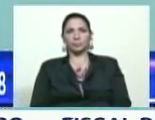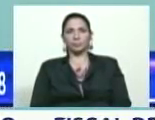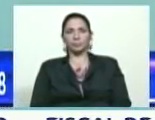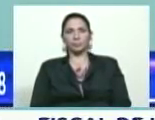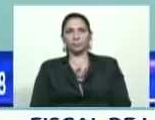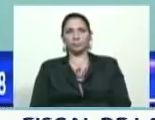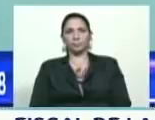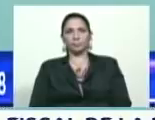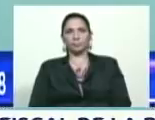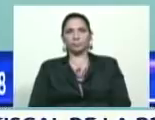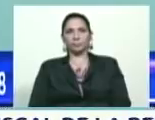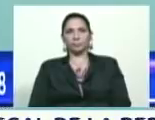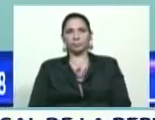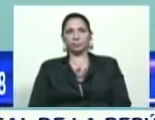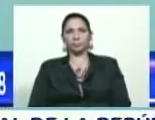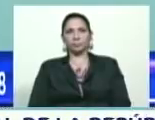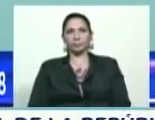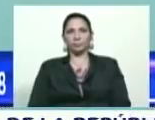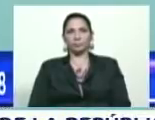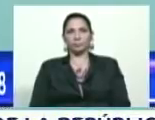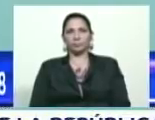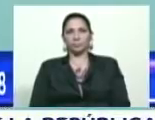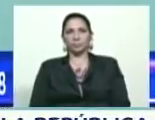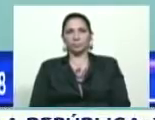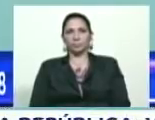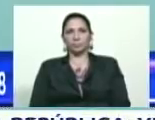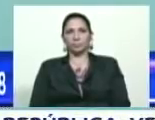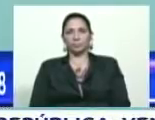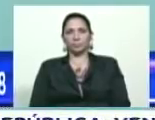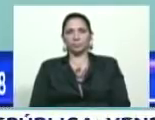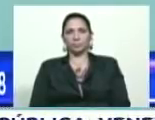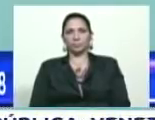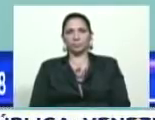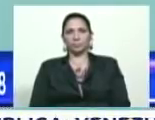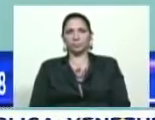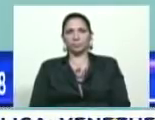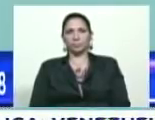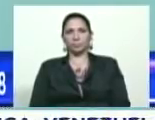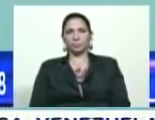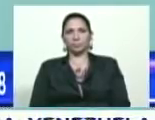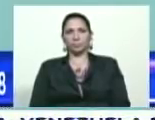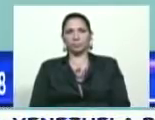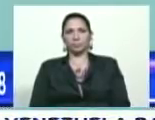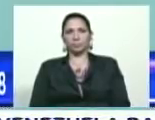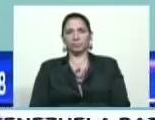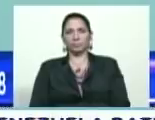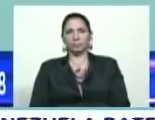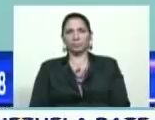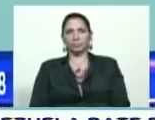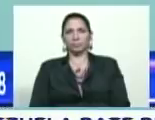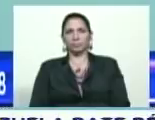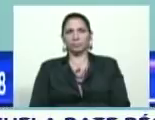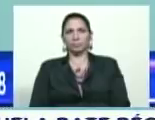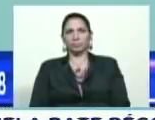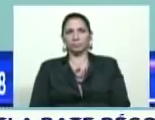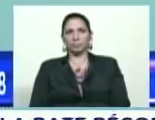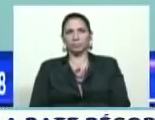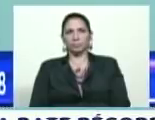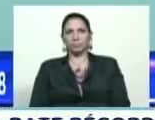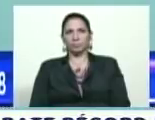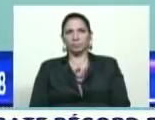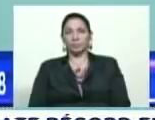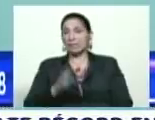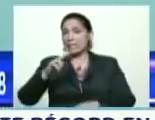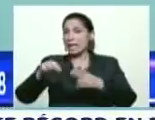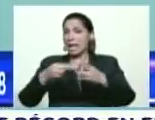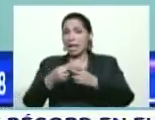большую делегацию, которая нам поможет поднять сотрудничество в военной сфере на новый уровень. Que nadie en el